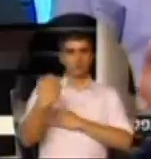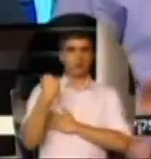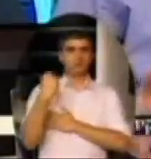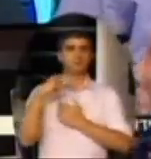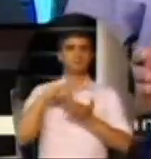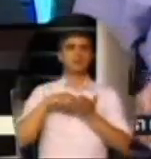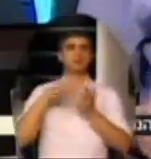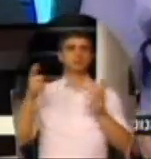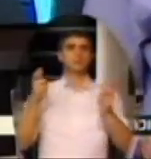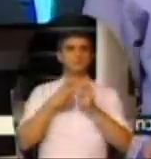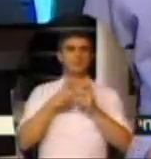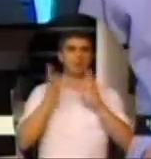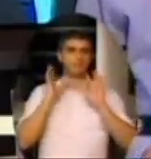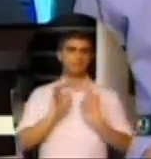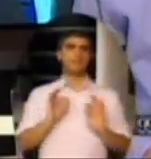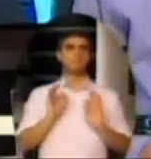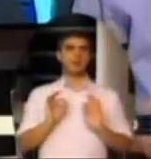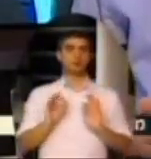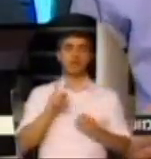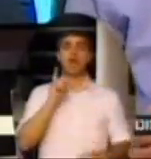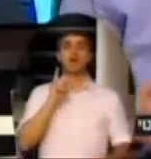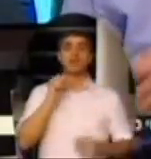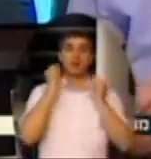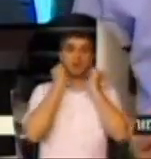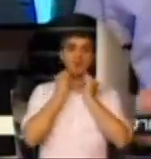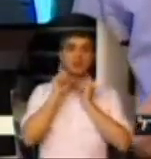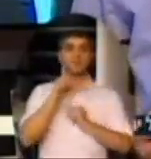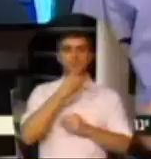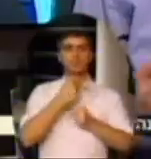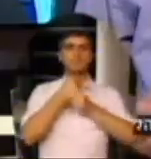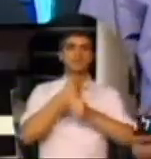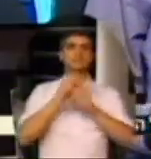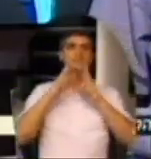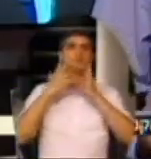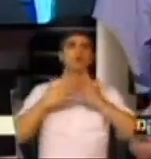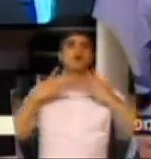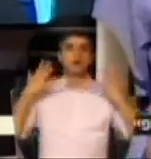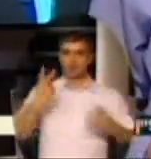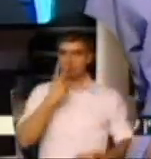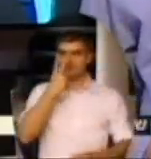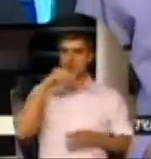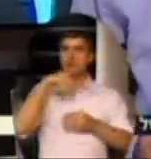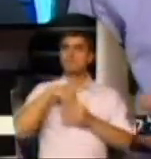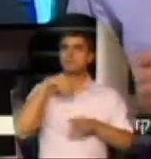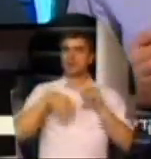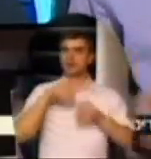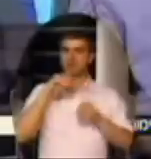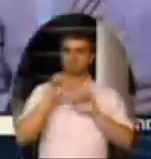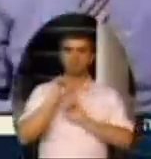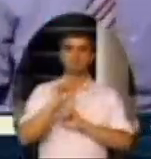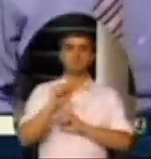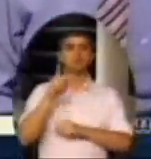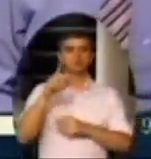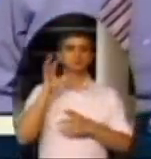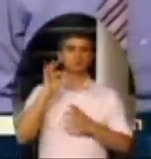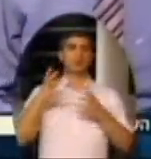חזק כי זו מפלגה של ממש יחד עם זאת ליברמן מייצג ציבור רחב מאוד ורואים את זה בקלפי שהוא בשר